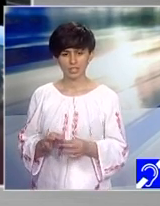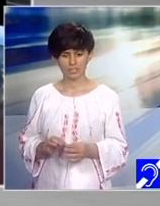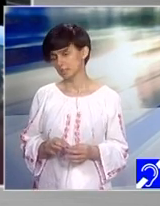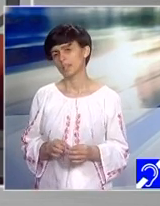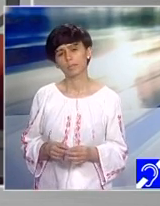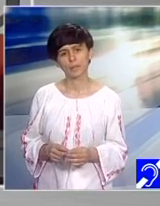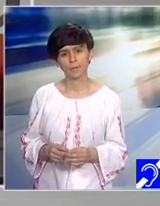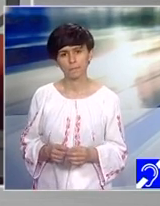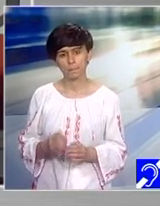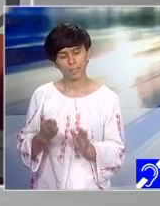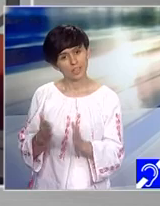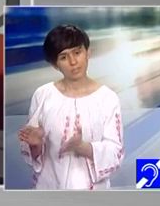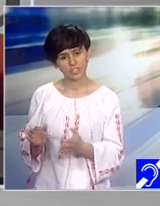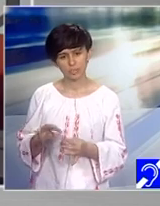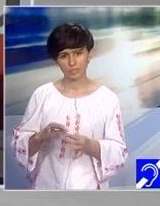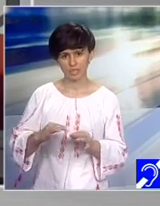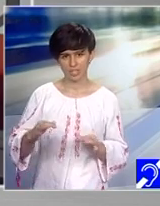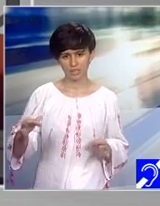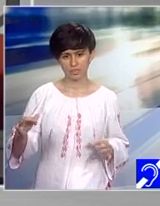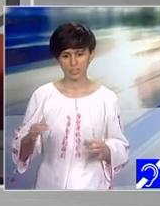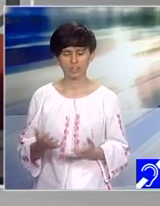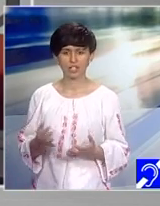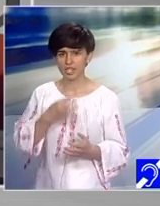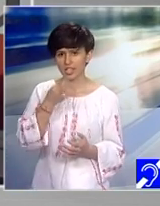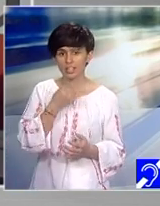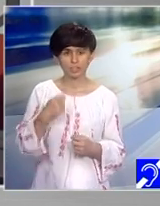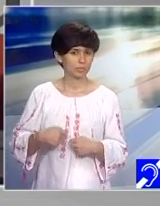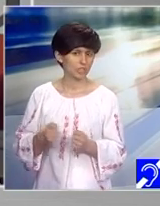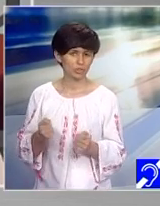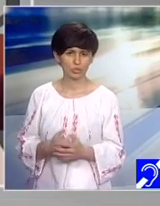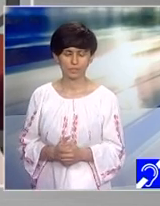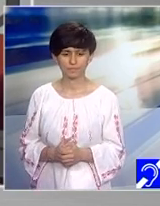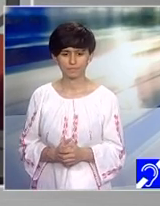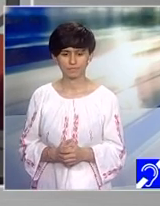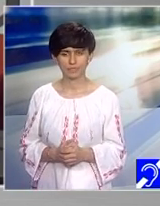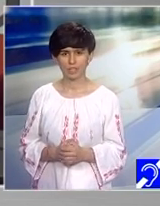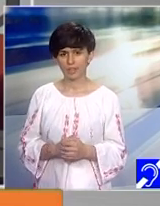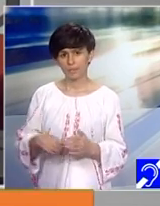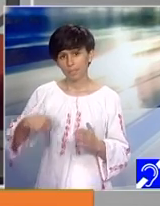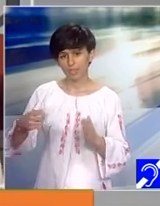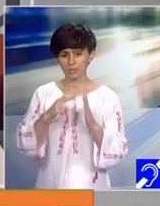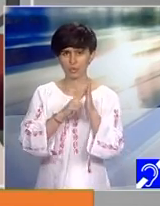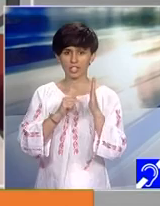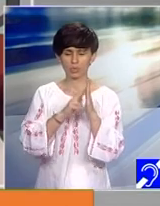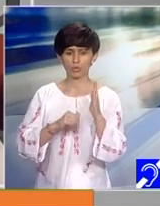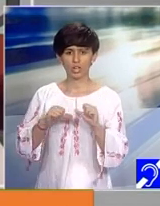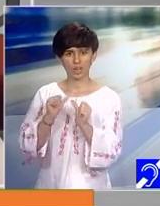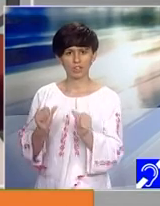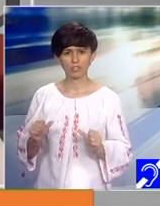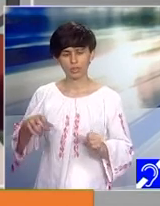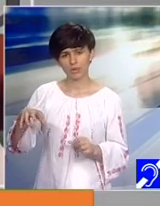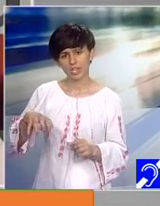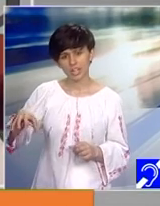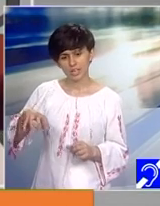fir. Firul spune totul și până la culoare, până la model, regiune,